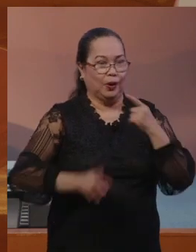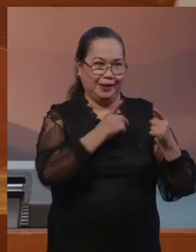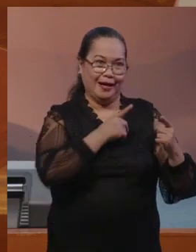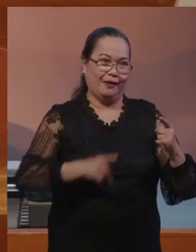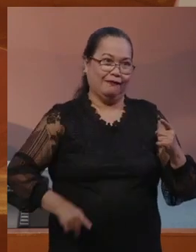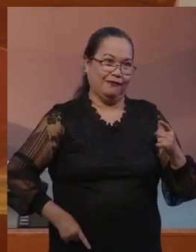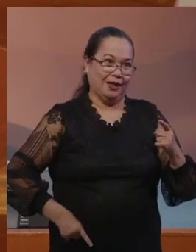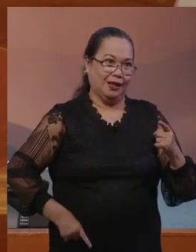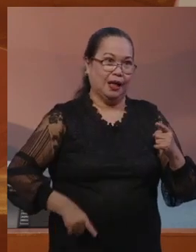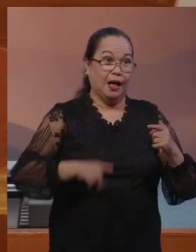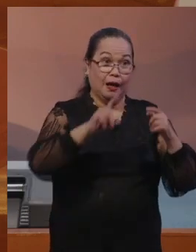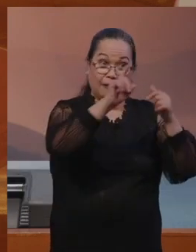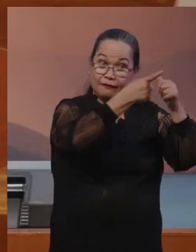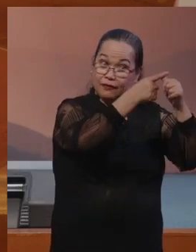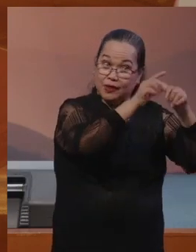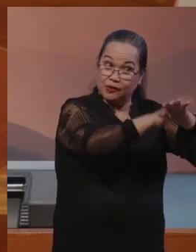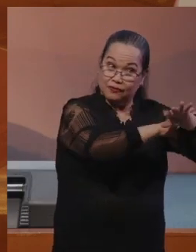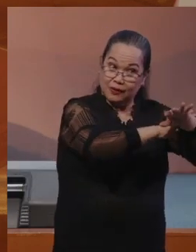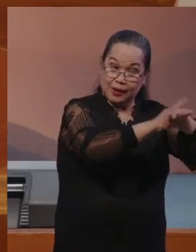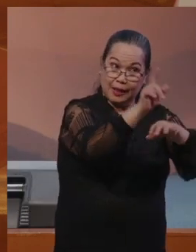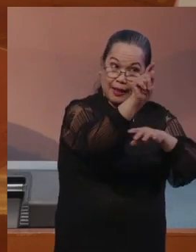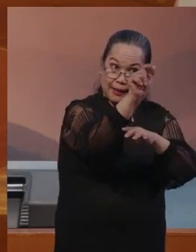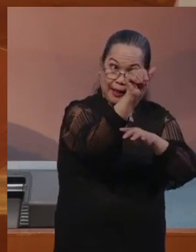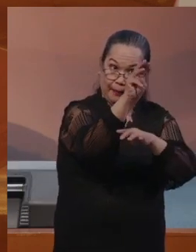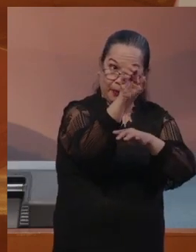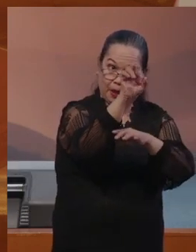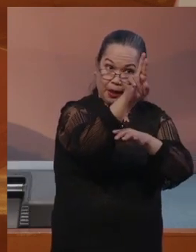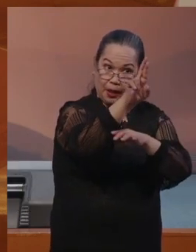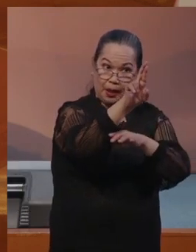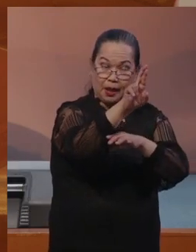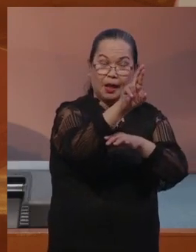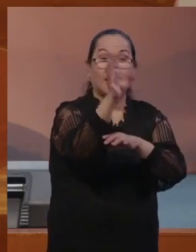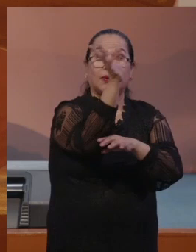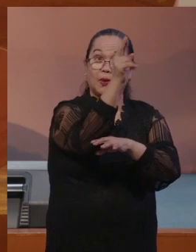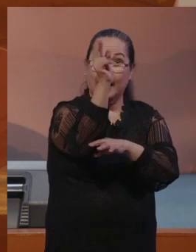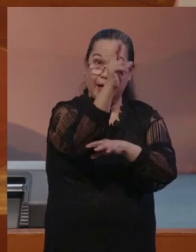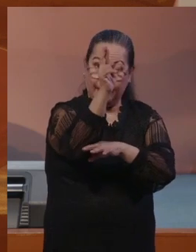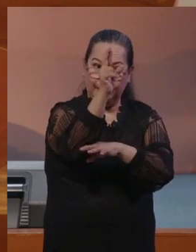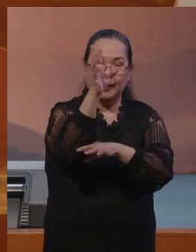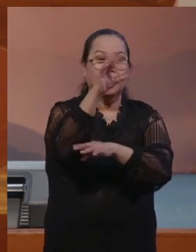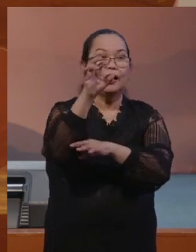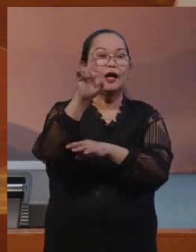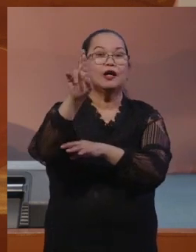Si Tamar, si Rahab, at si Ruth.